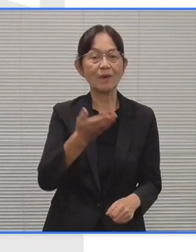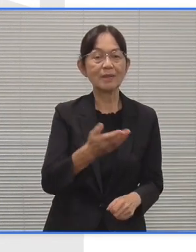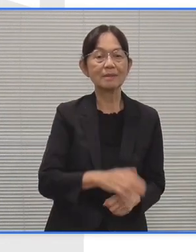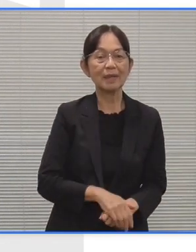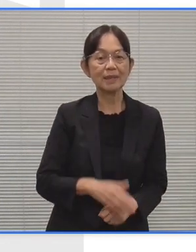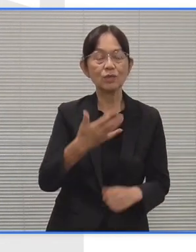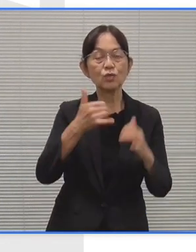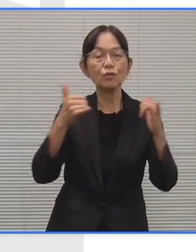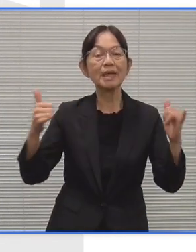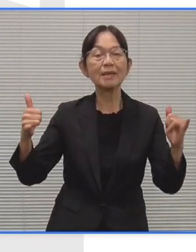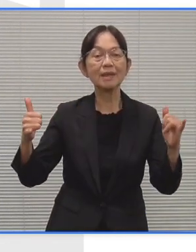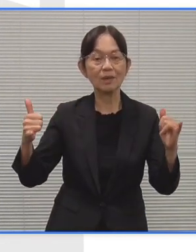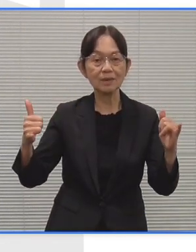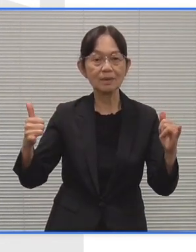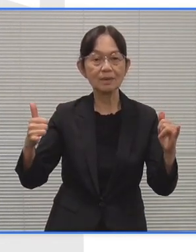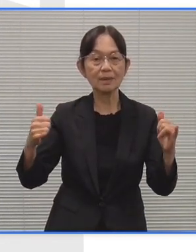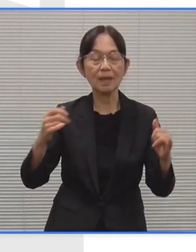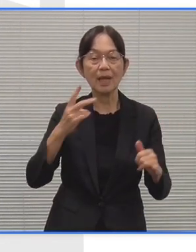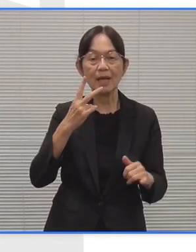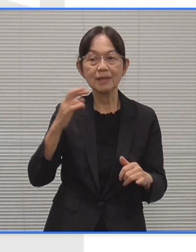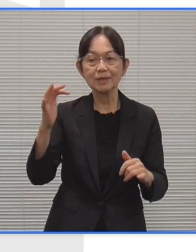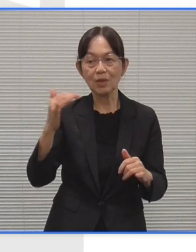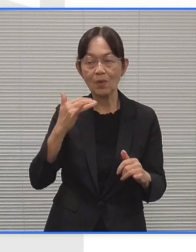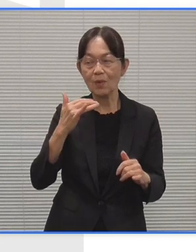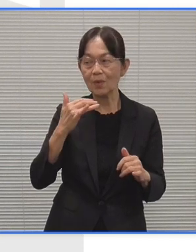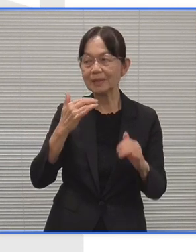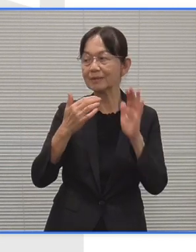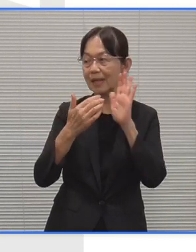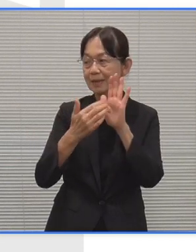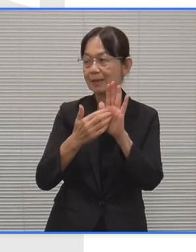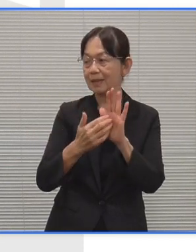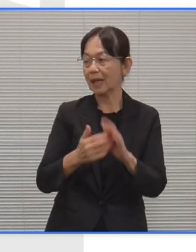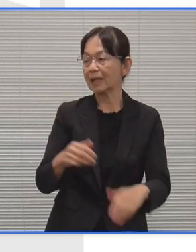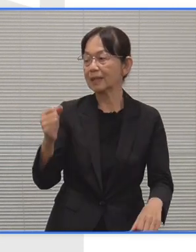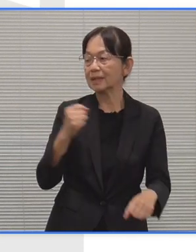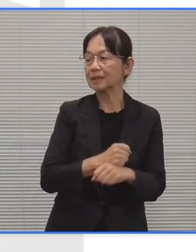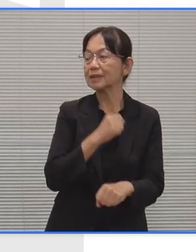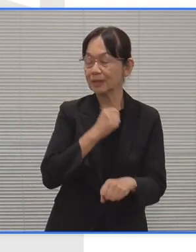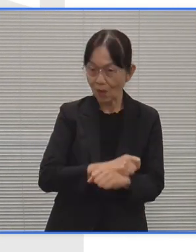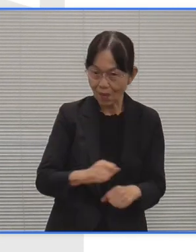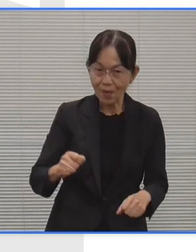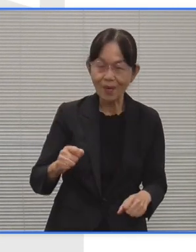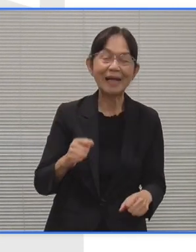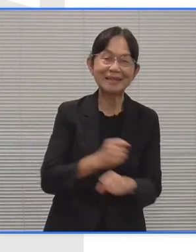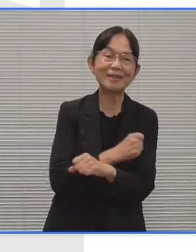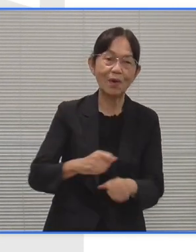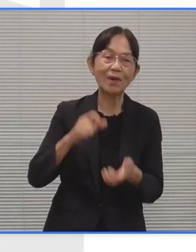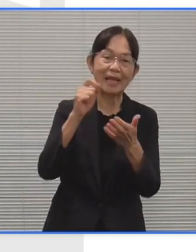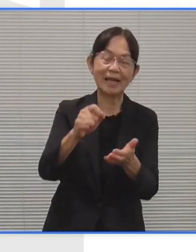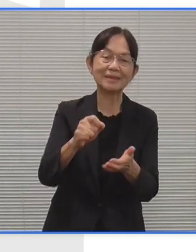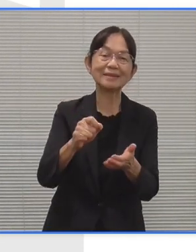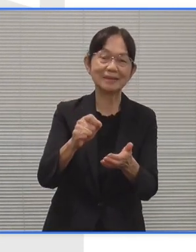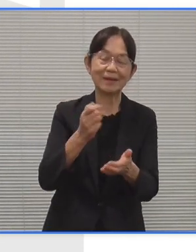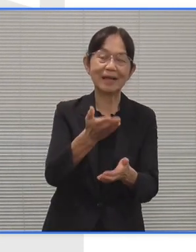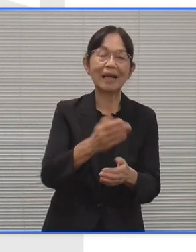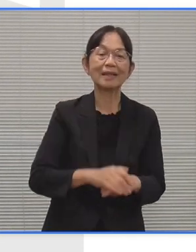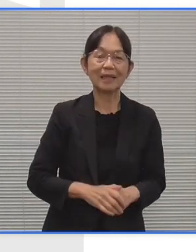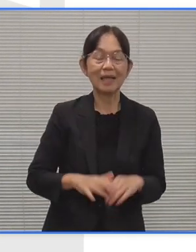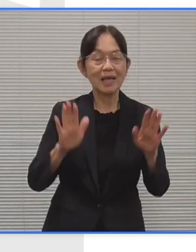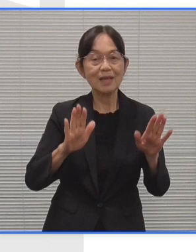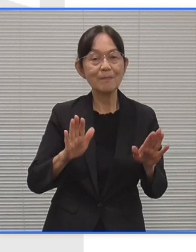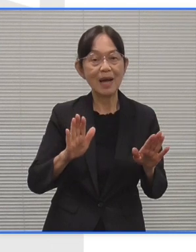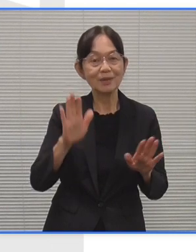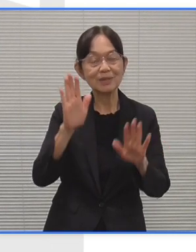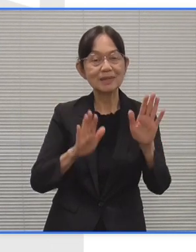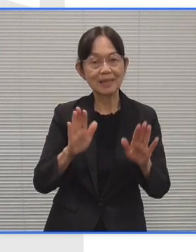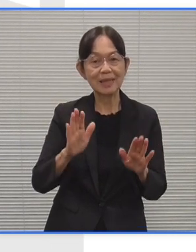区民による事業提案制度についてお伺いしたいんですけども、10月20日から投票が始まって、今の時点でどれくらい